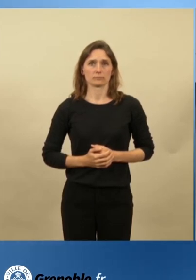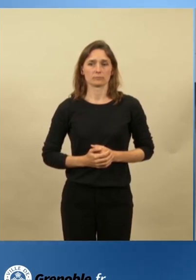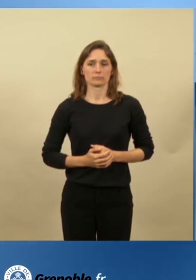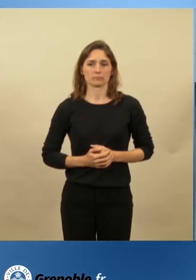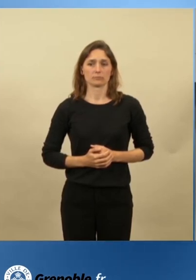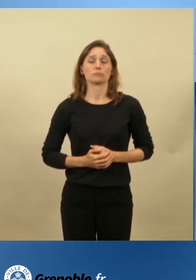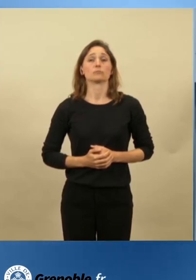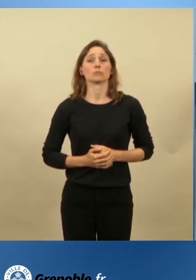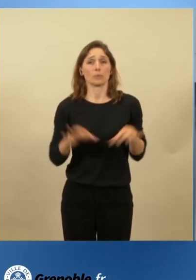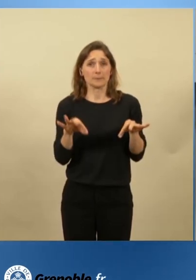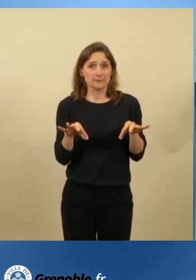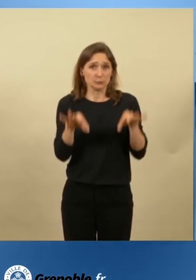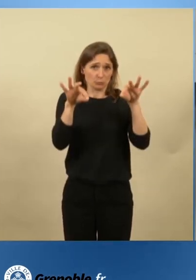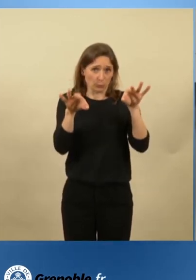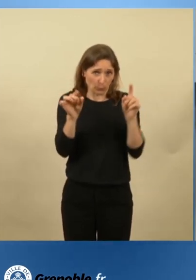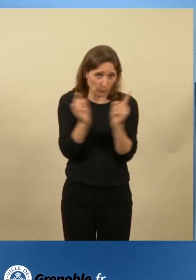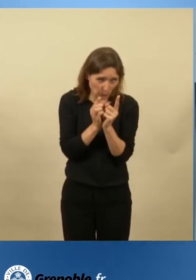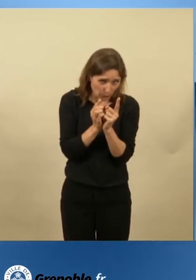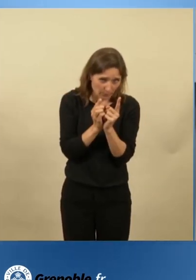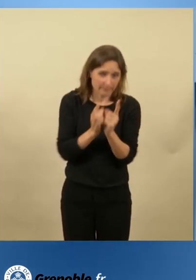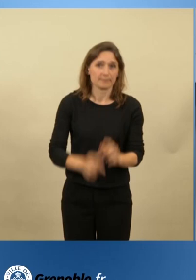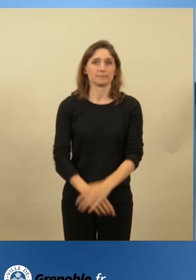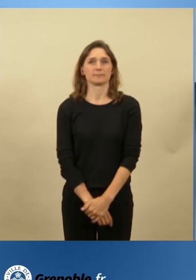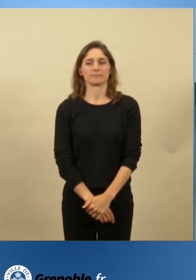c'est donc une toute petite suspension de séance